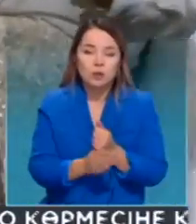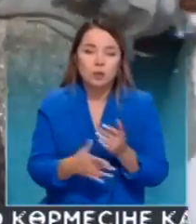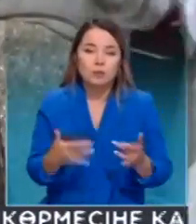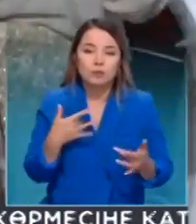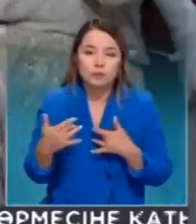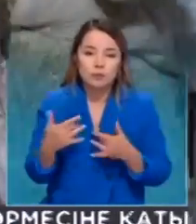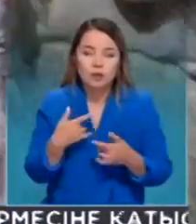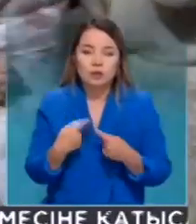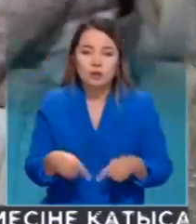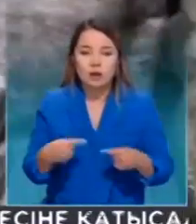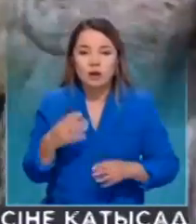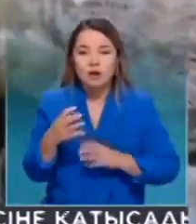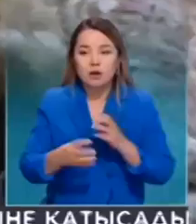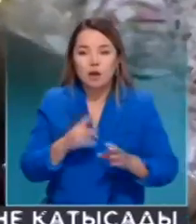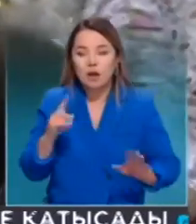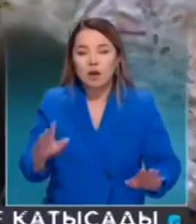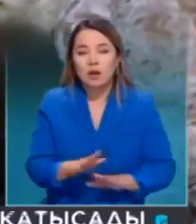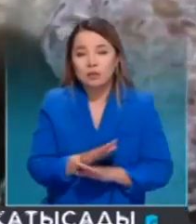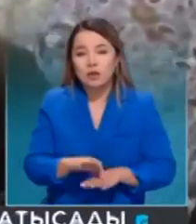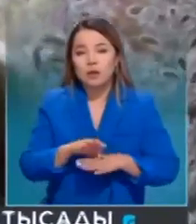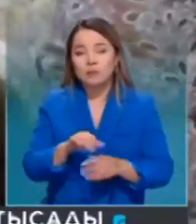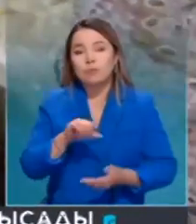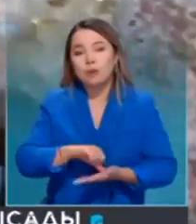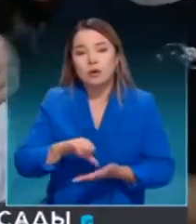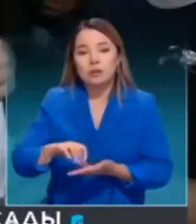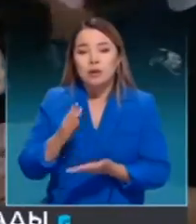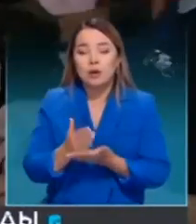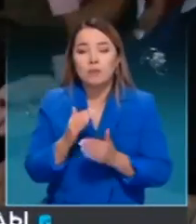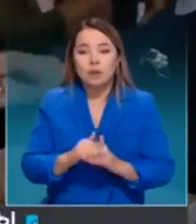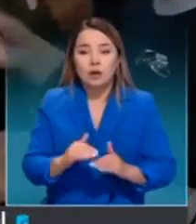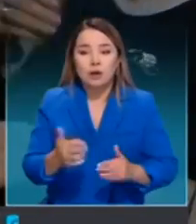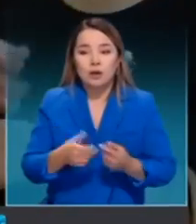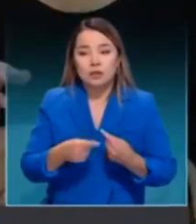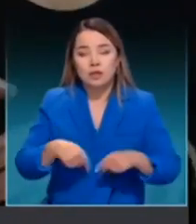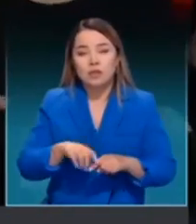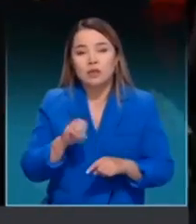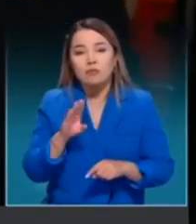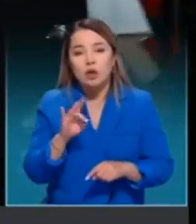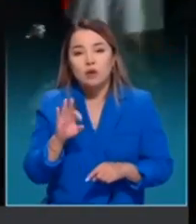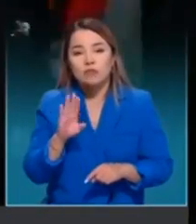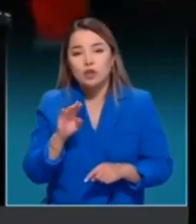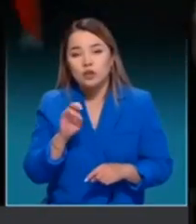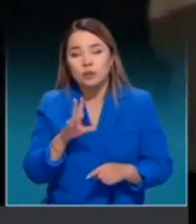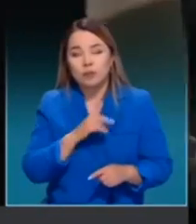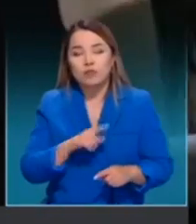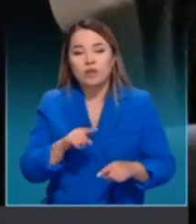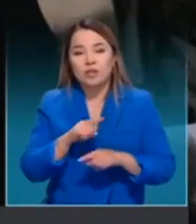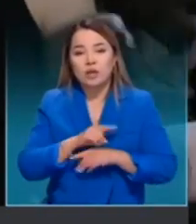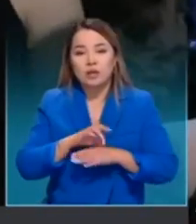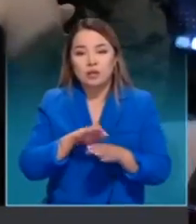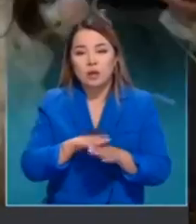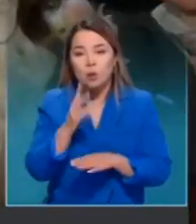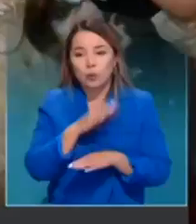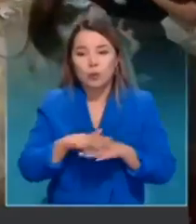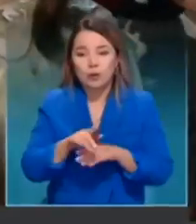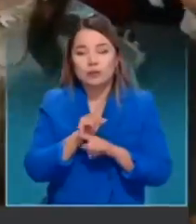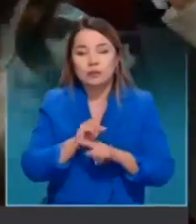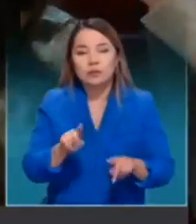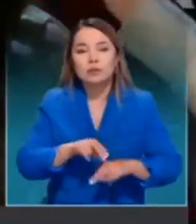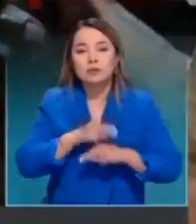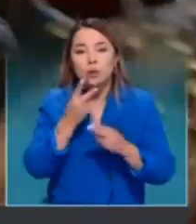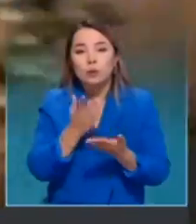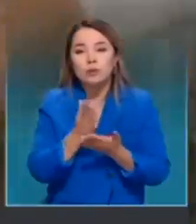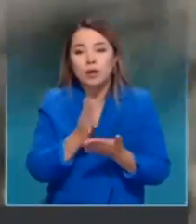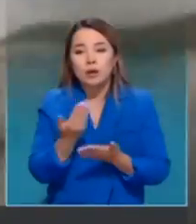өнерпаз бұған дейін түрлі халықаралық ән байқауларына қатысқан. Балалар арасындағы Евровижн жобасының финалисі. Көрерменнің ерекше